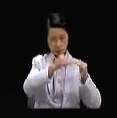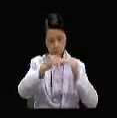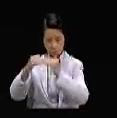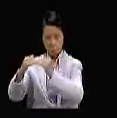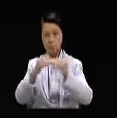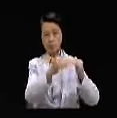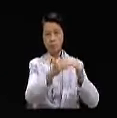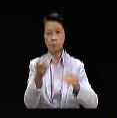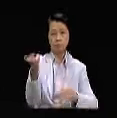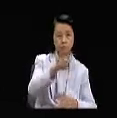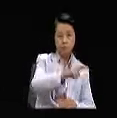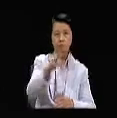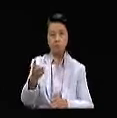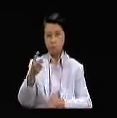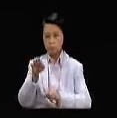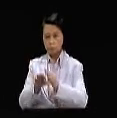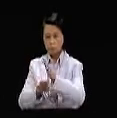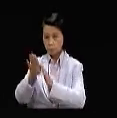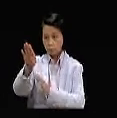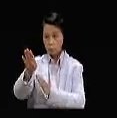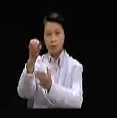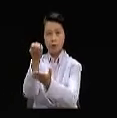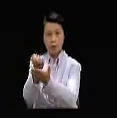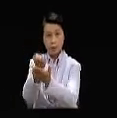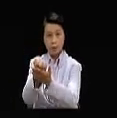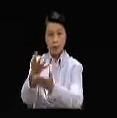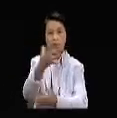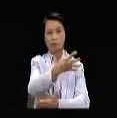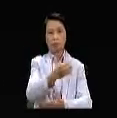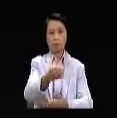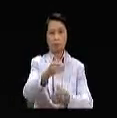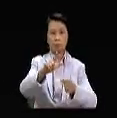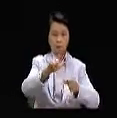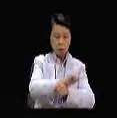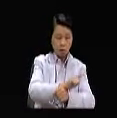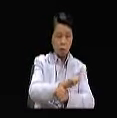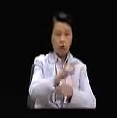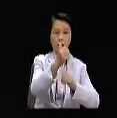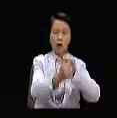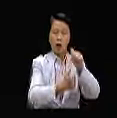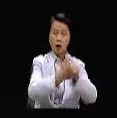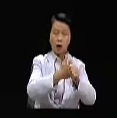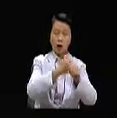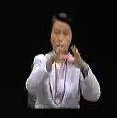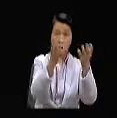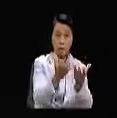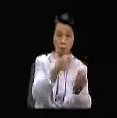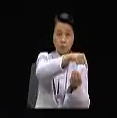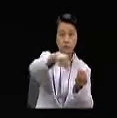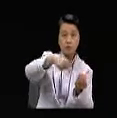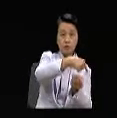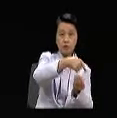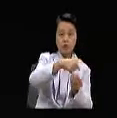antaranya di antara pembangunan ekonomi dan juga kelestarian alam sekitar so apabila